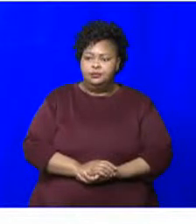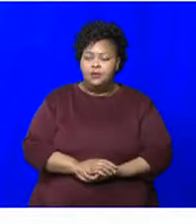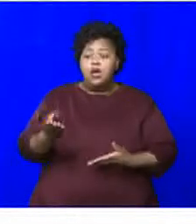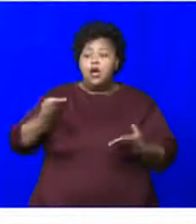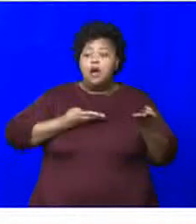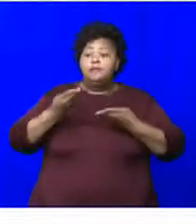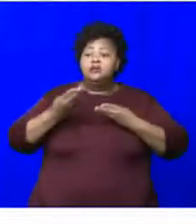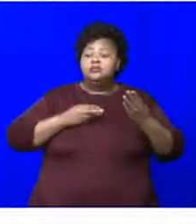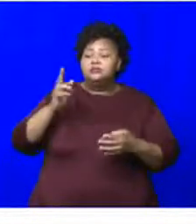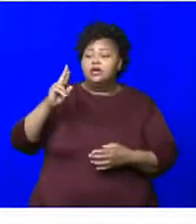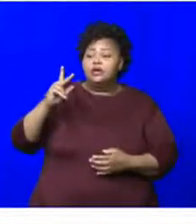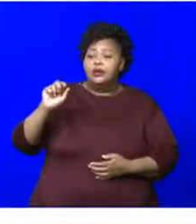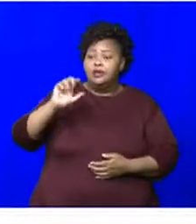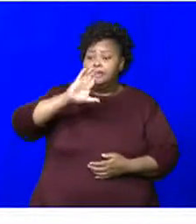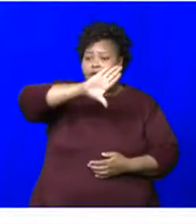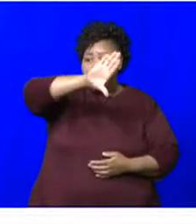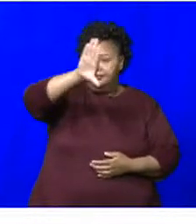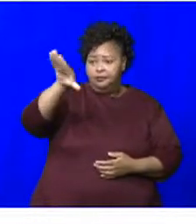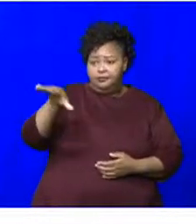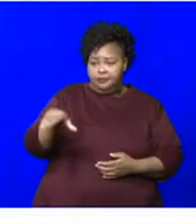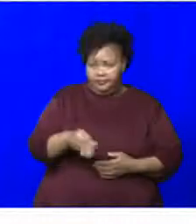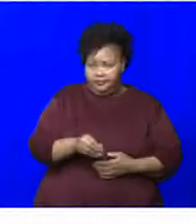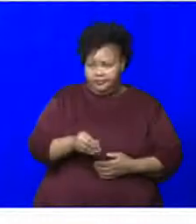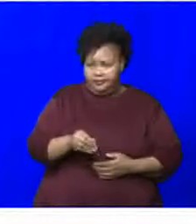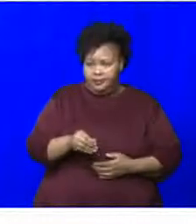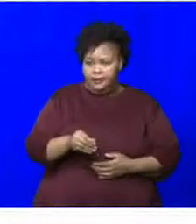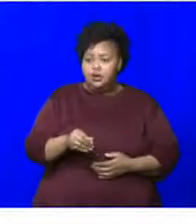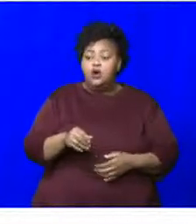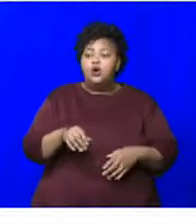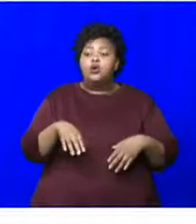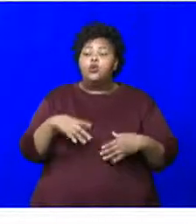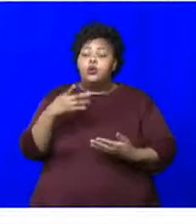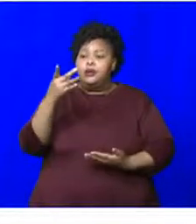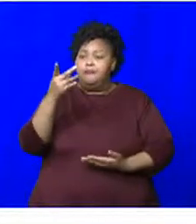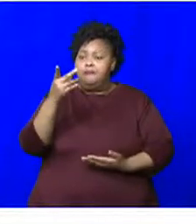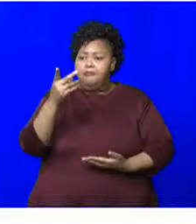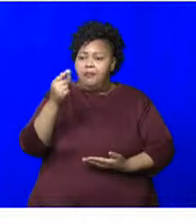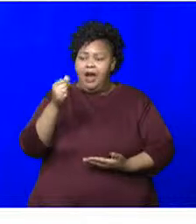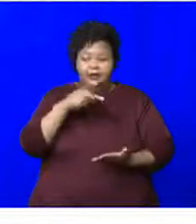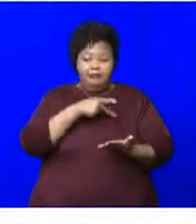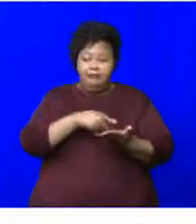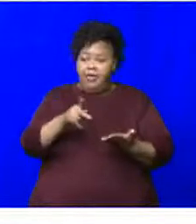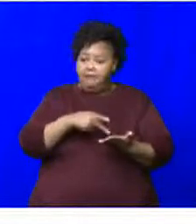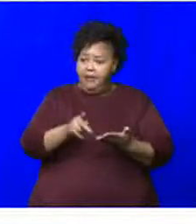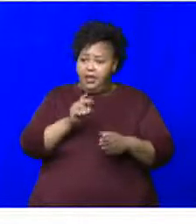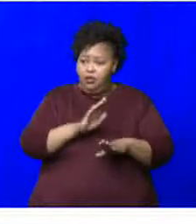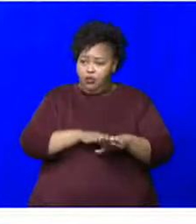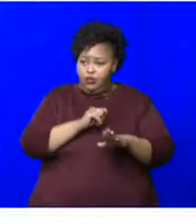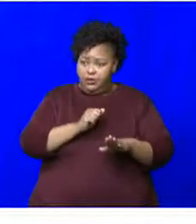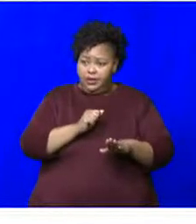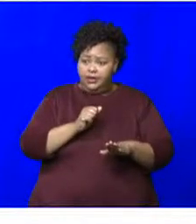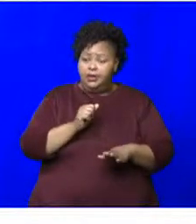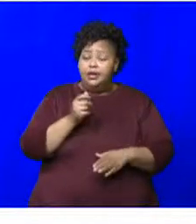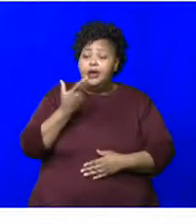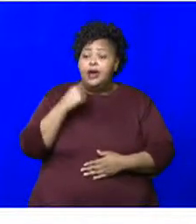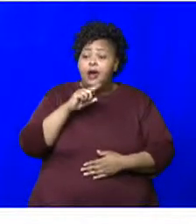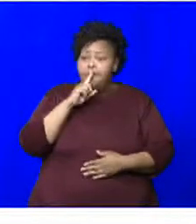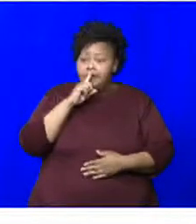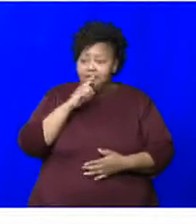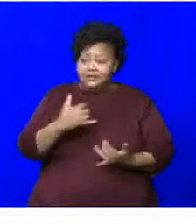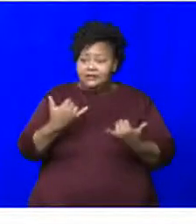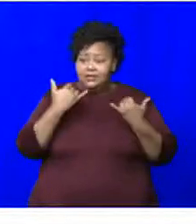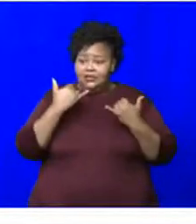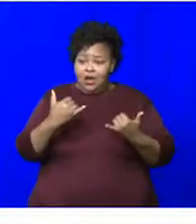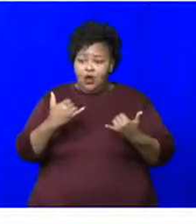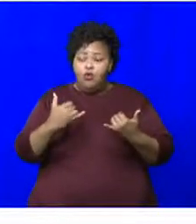sine acknowledgement of debt with them. And then we have recently renegotiated